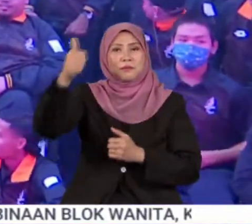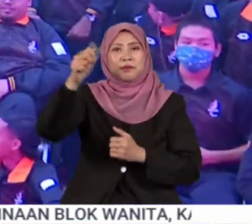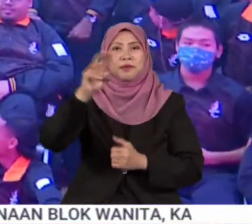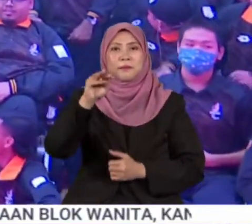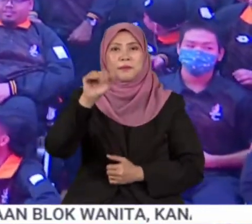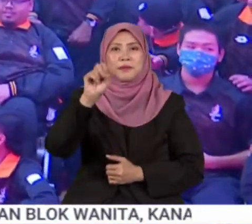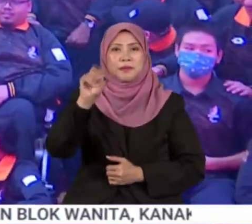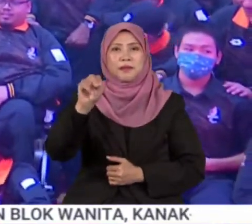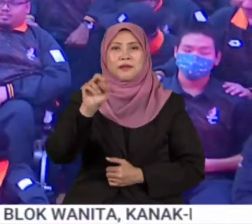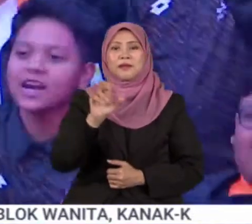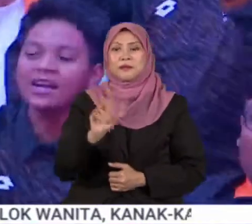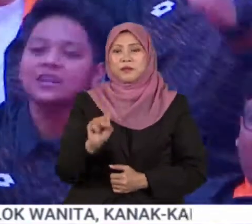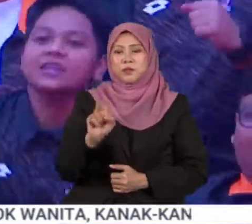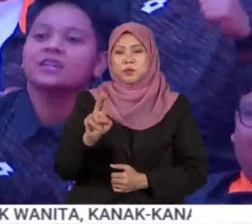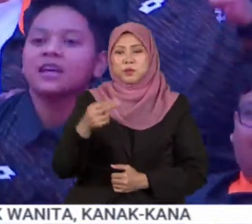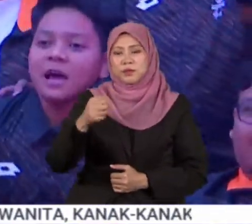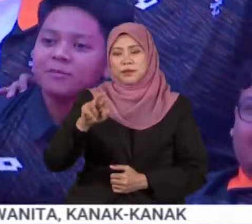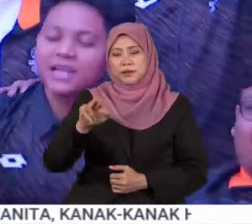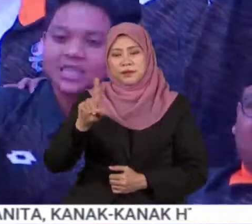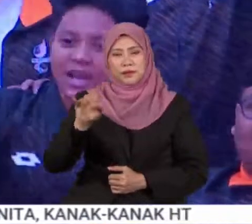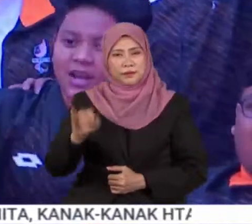MSN Suhardi Alias.